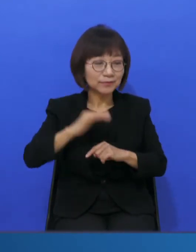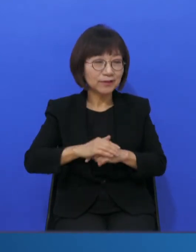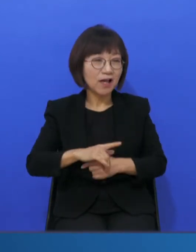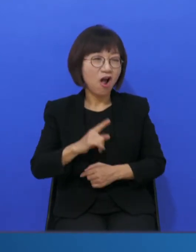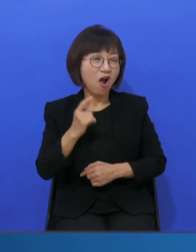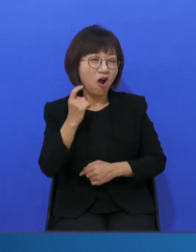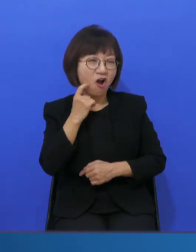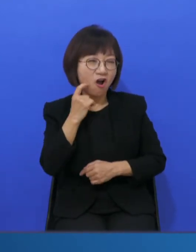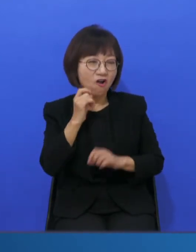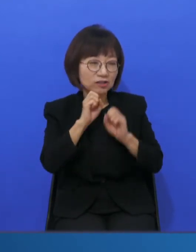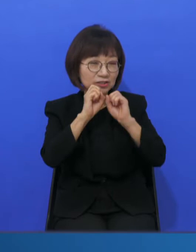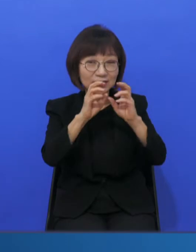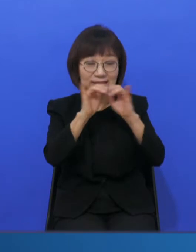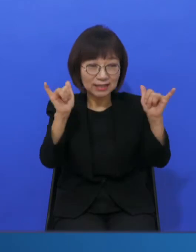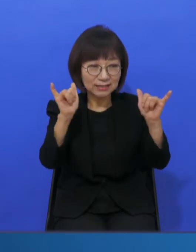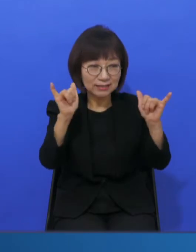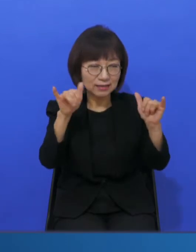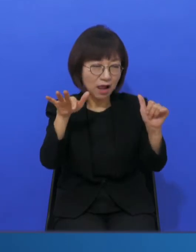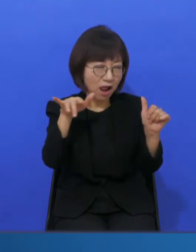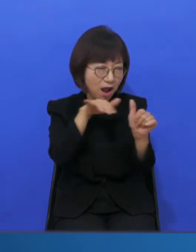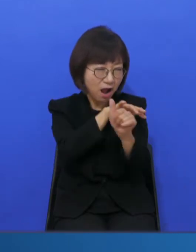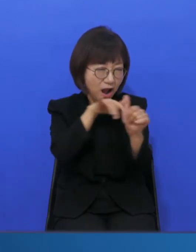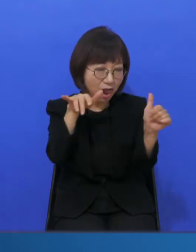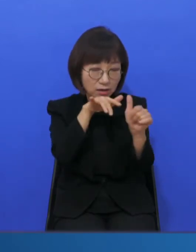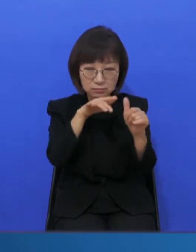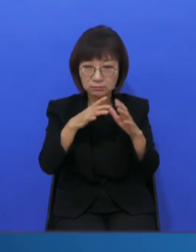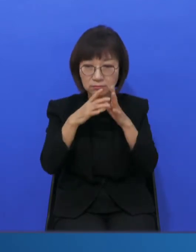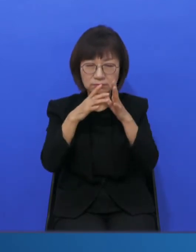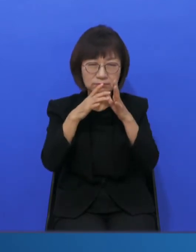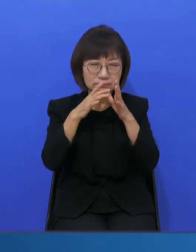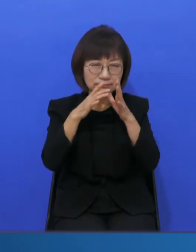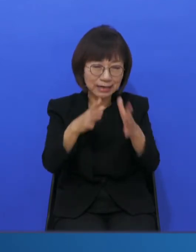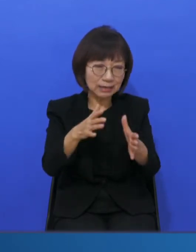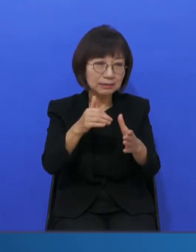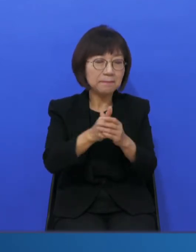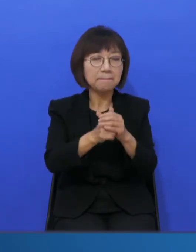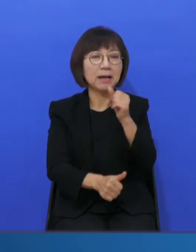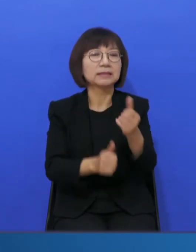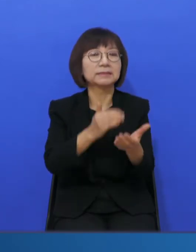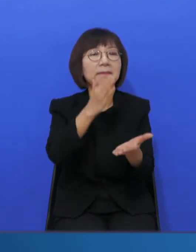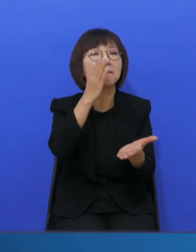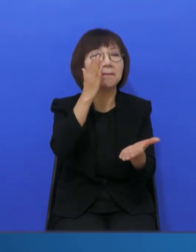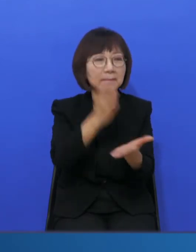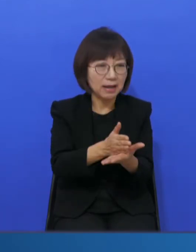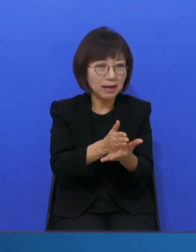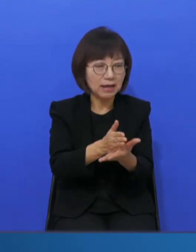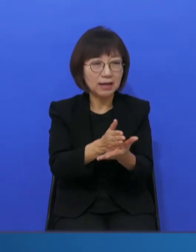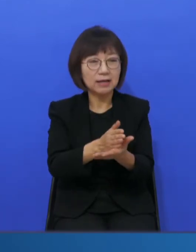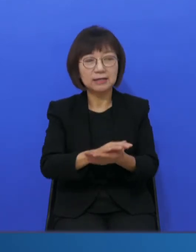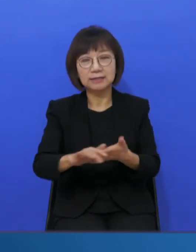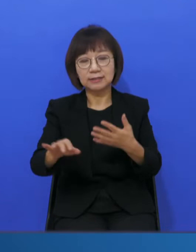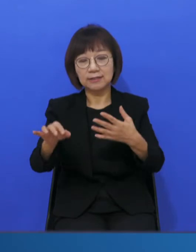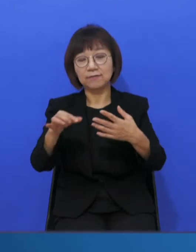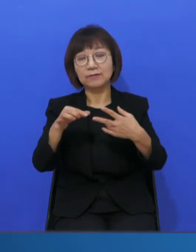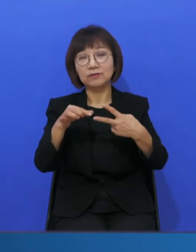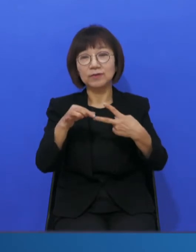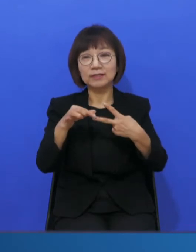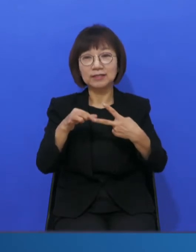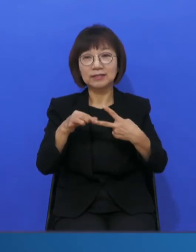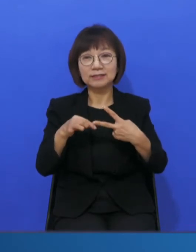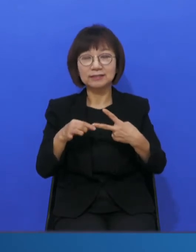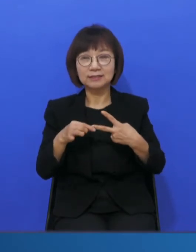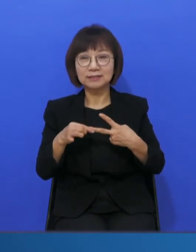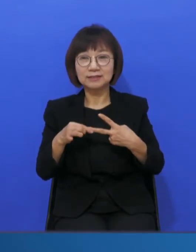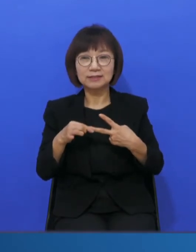very first thing that he says is, beware the false prophets who come to inwardly ravenous as wolves. 두 번째 거는 뭡니까? Then what's the second 꼭 thing? 기억해야 됩니다.